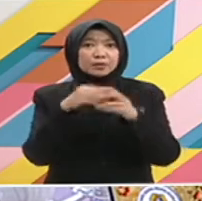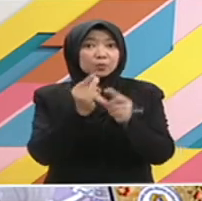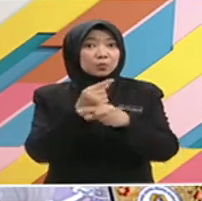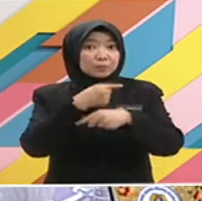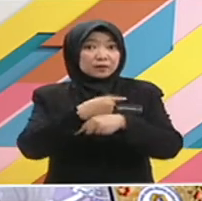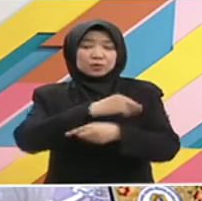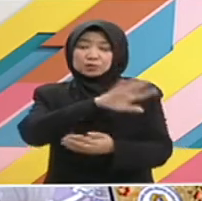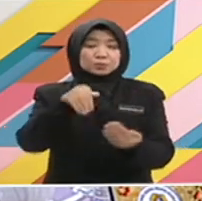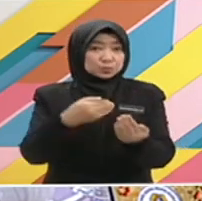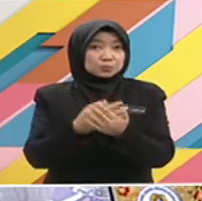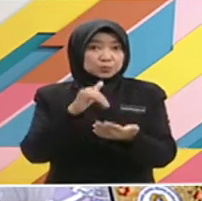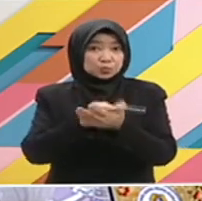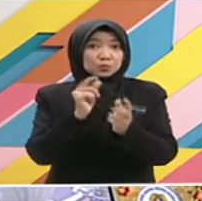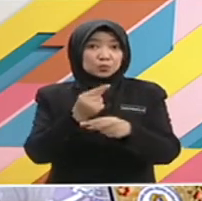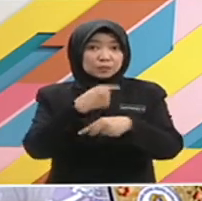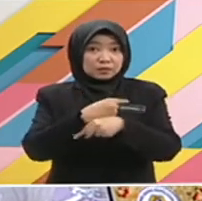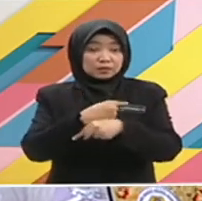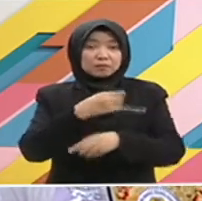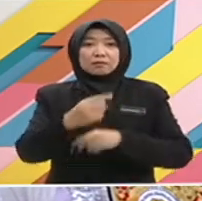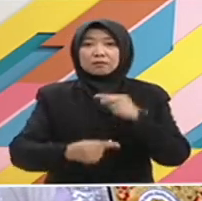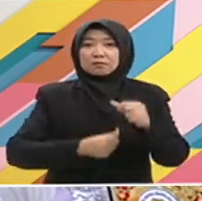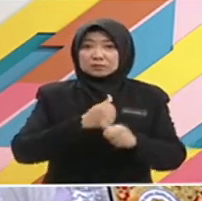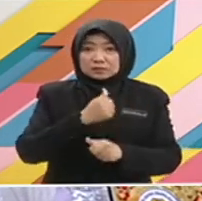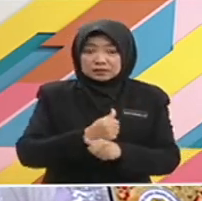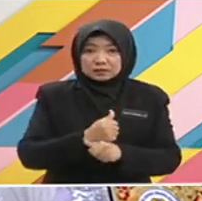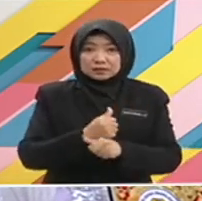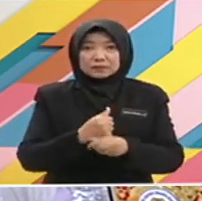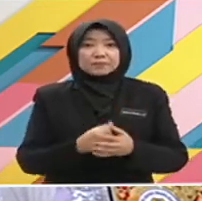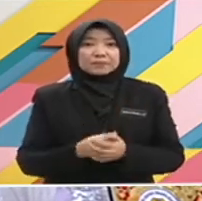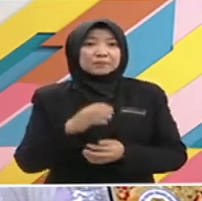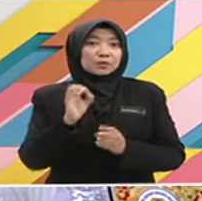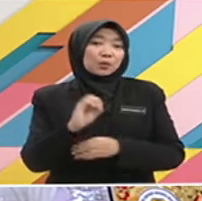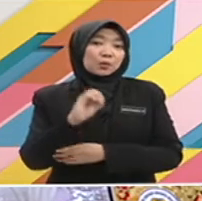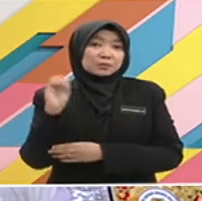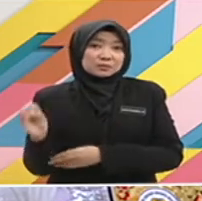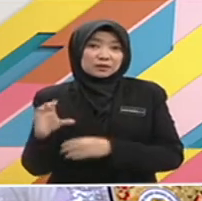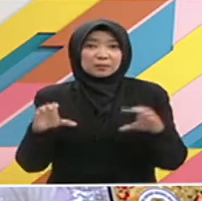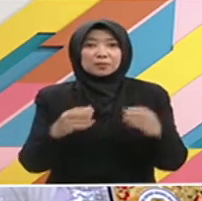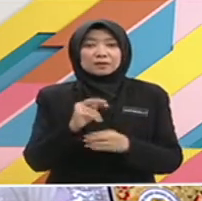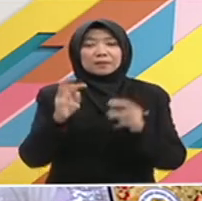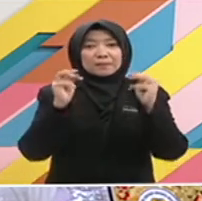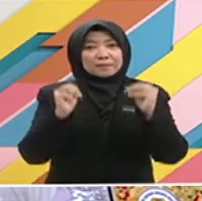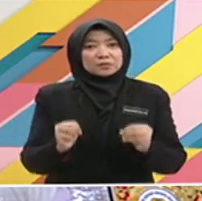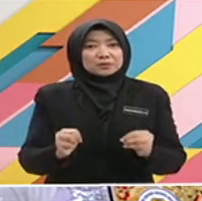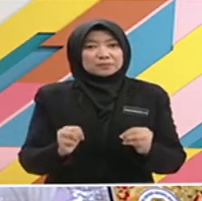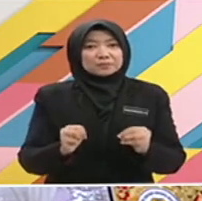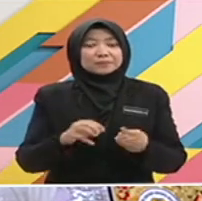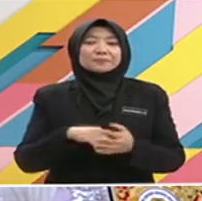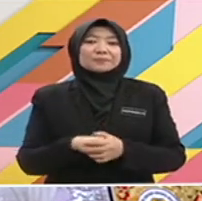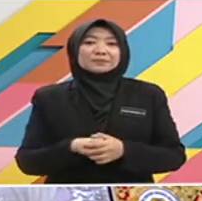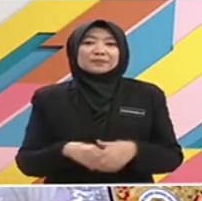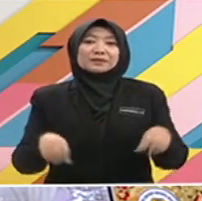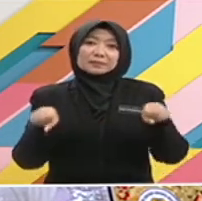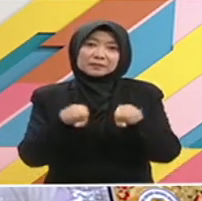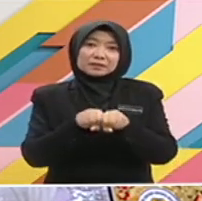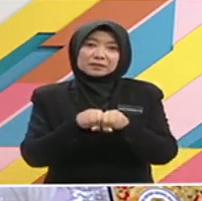panggil gubahan ya. Sama ada alam semula jadi ataupun objek buatan manusia itu adalah gubahan. Imbangan simetri ini dia